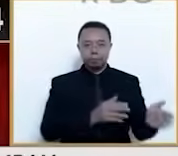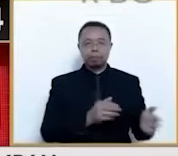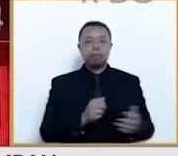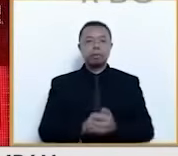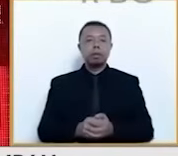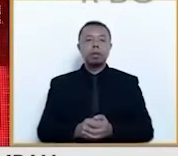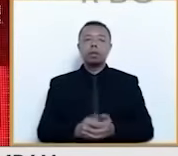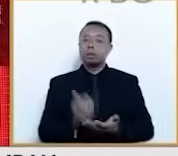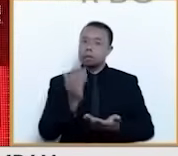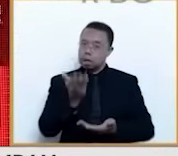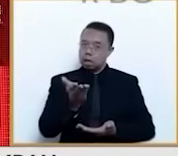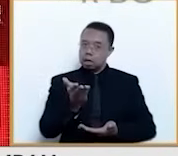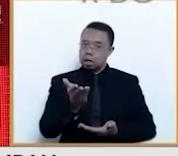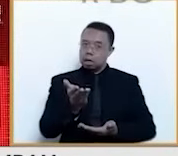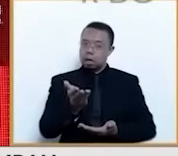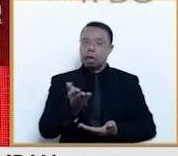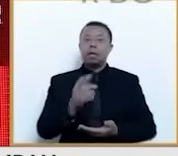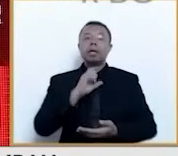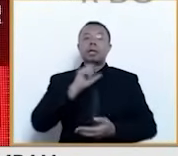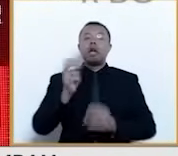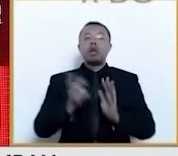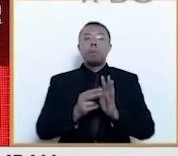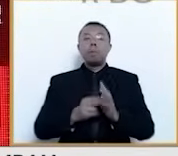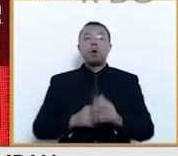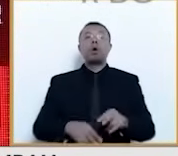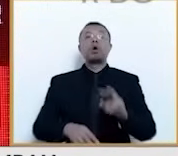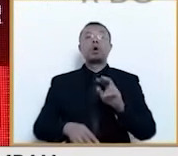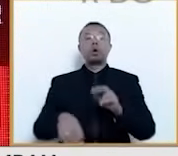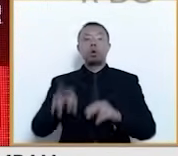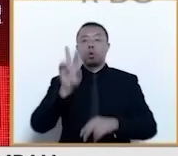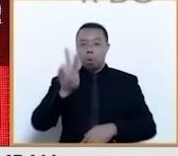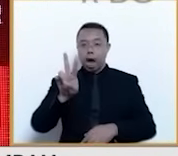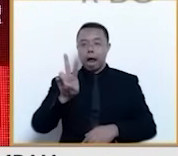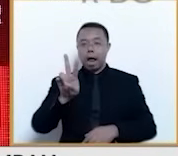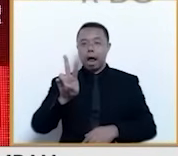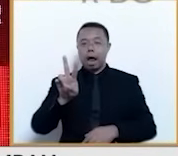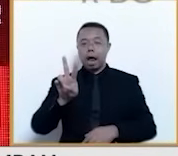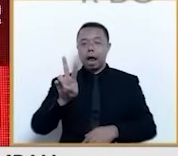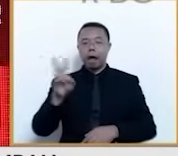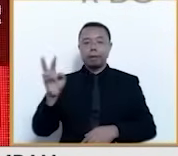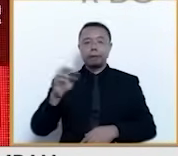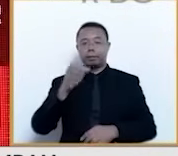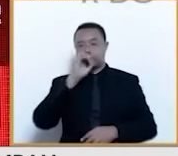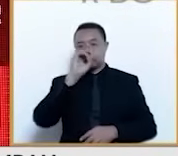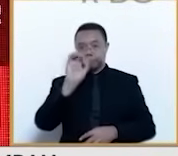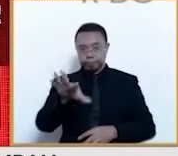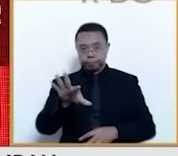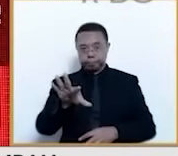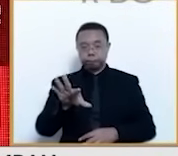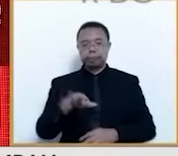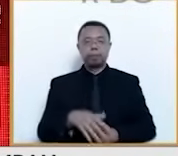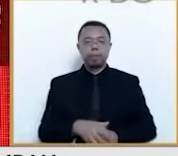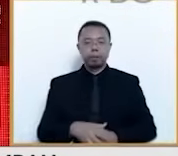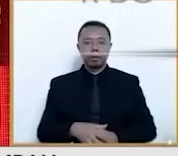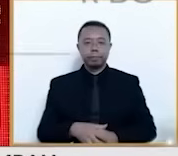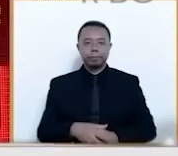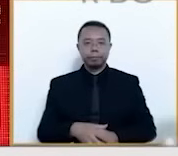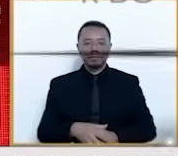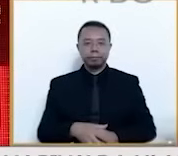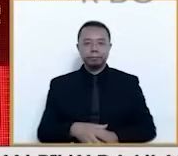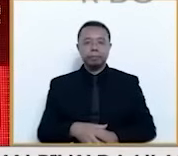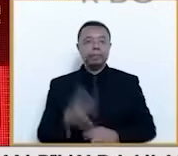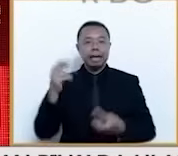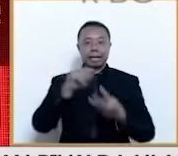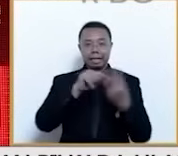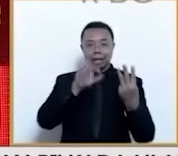Dan selanjutnya kami persilakan kembali kepada pasangan calon nomor urut 2 Bapak Dharma Pongrekun dan Bapak Kunwardana untuk menanggapi jawaban pasangan